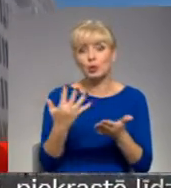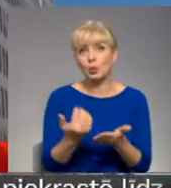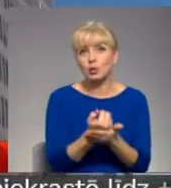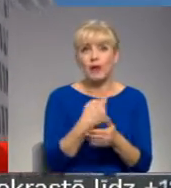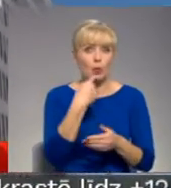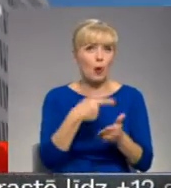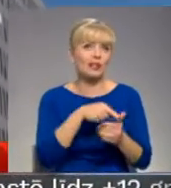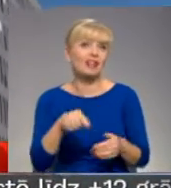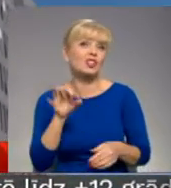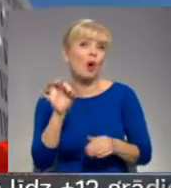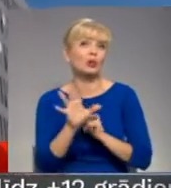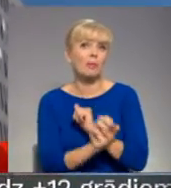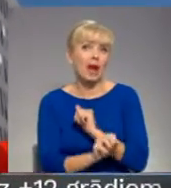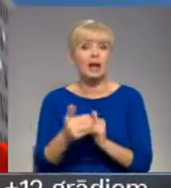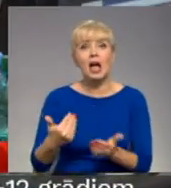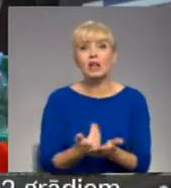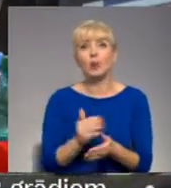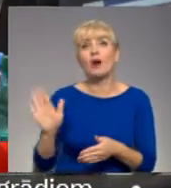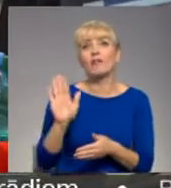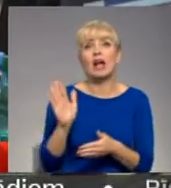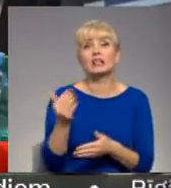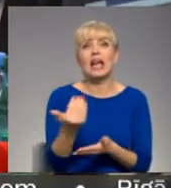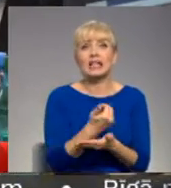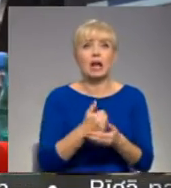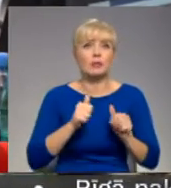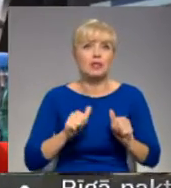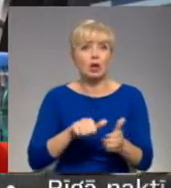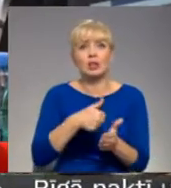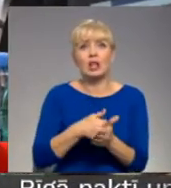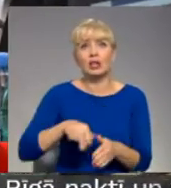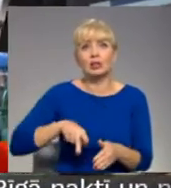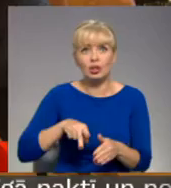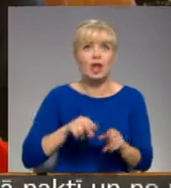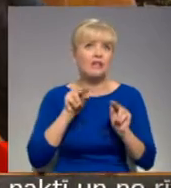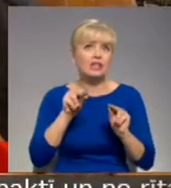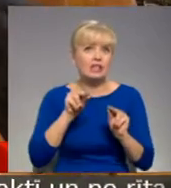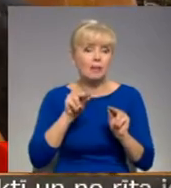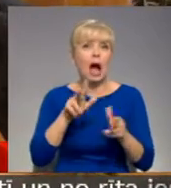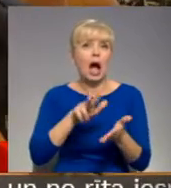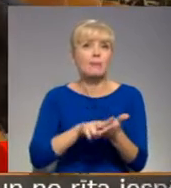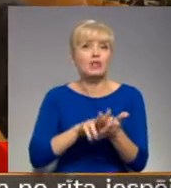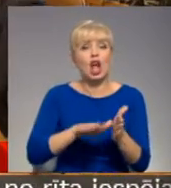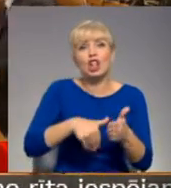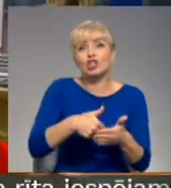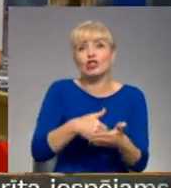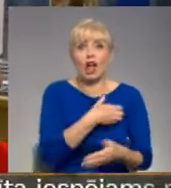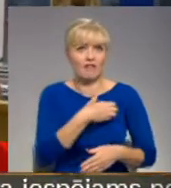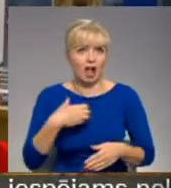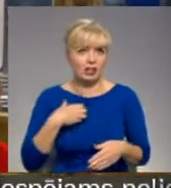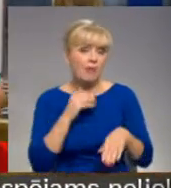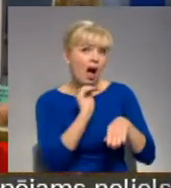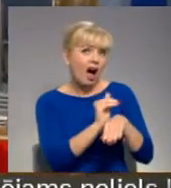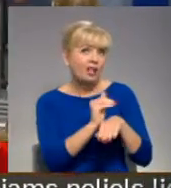līdz oktobra beigām, jauno valsts ieņēmumu dienesta ģenerāldirektoru visticamāk apstiprinās vēl līdzšinējā valdība. Atgādināšu,